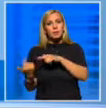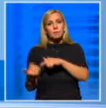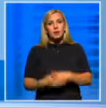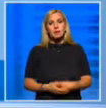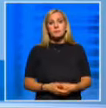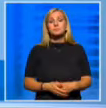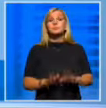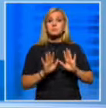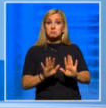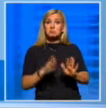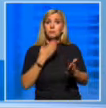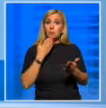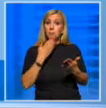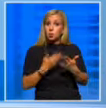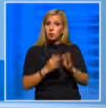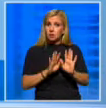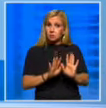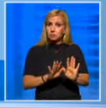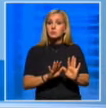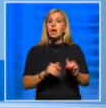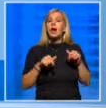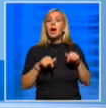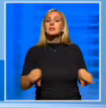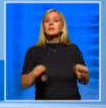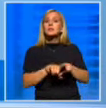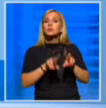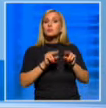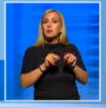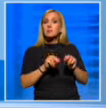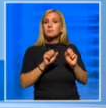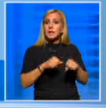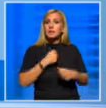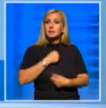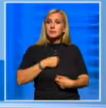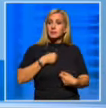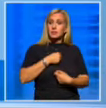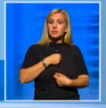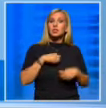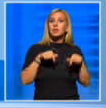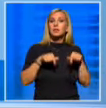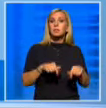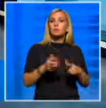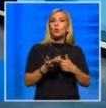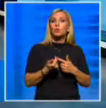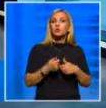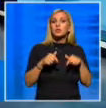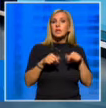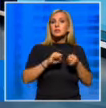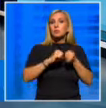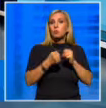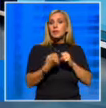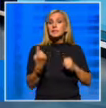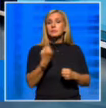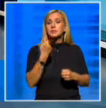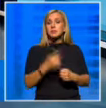Аз много ви благодаря за тази дефиниция, защото аз също я казвам. Да, за съжаление, ама много не, често това в тази знак борба не е ли към сами... вас? Това